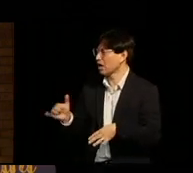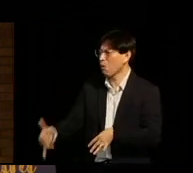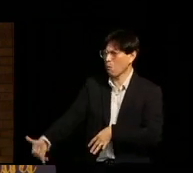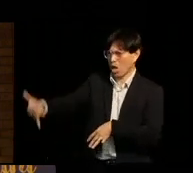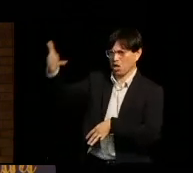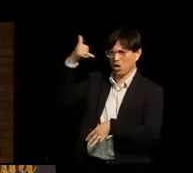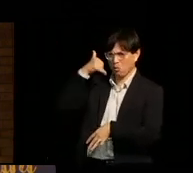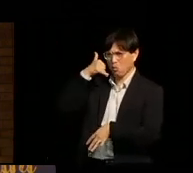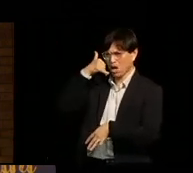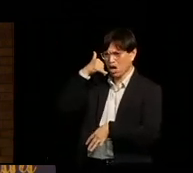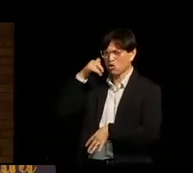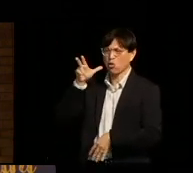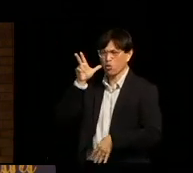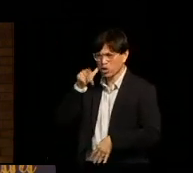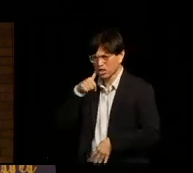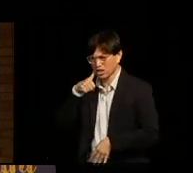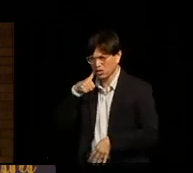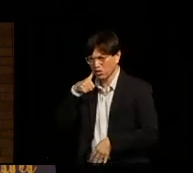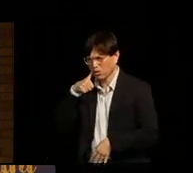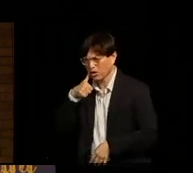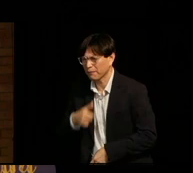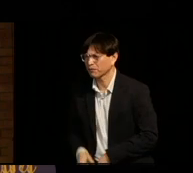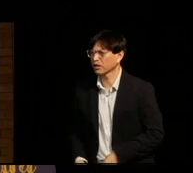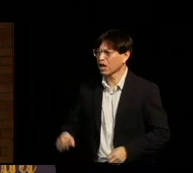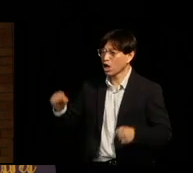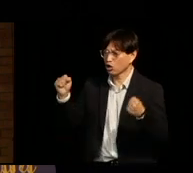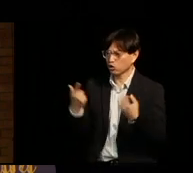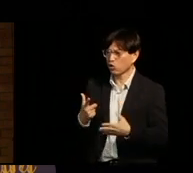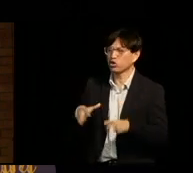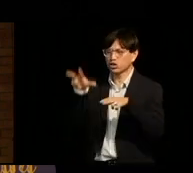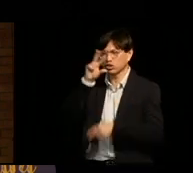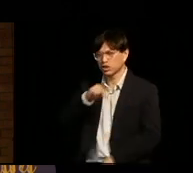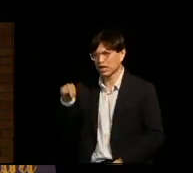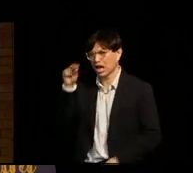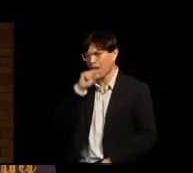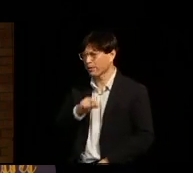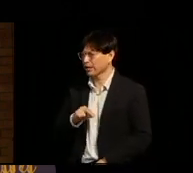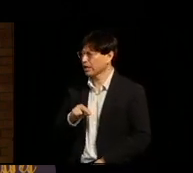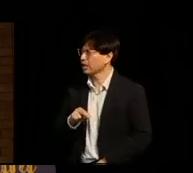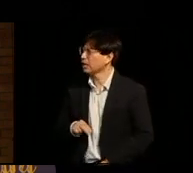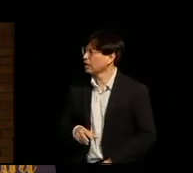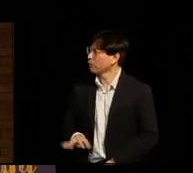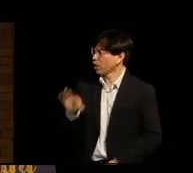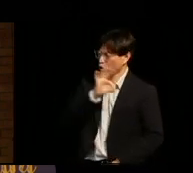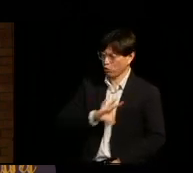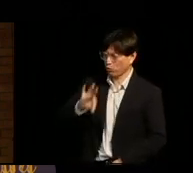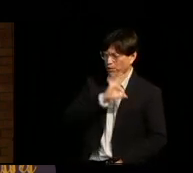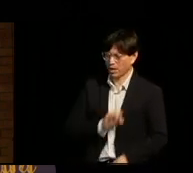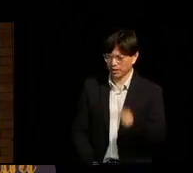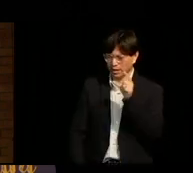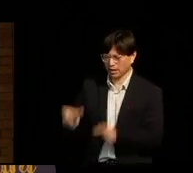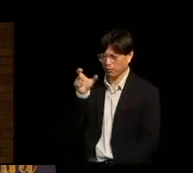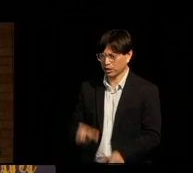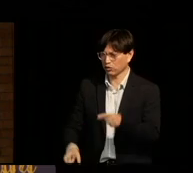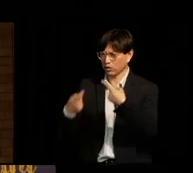signora il 12 aprile vengono premiati in Parlamento le persone le donne che si sono distinte